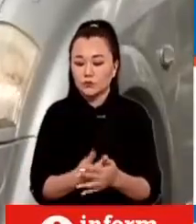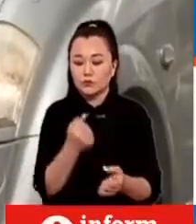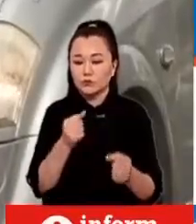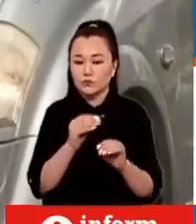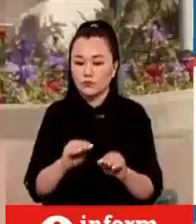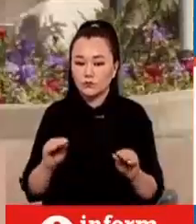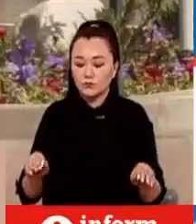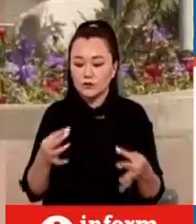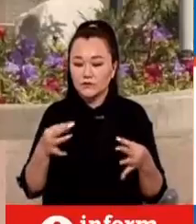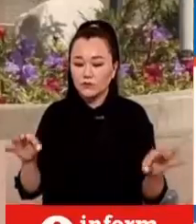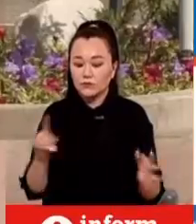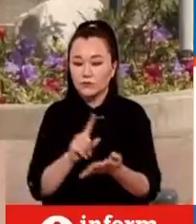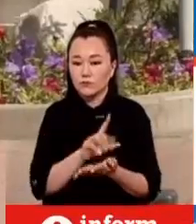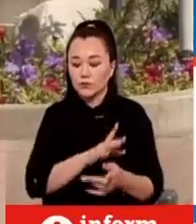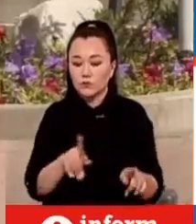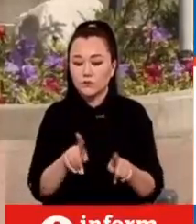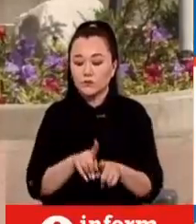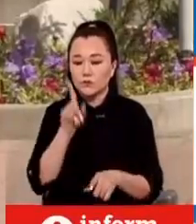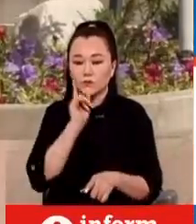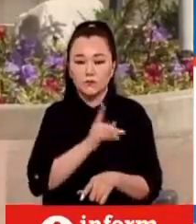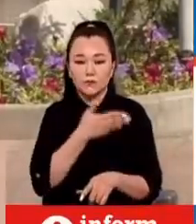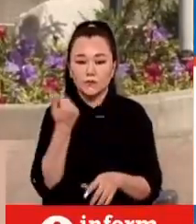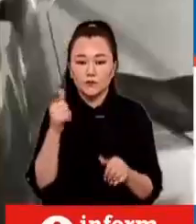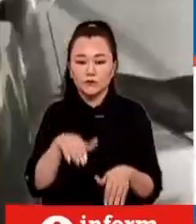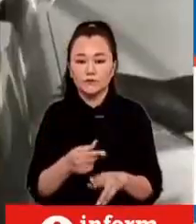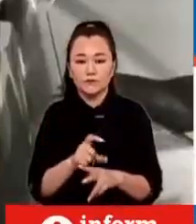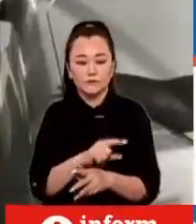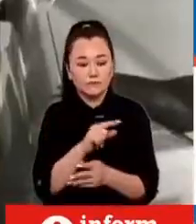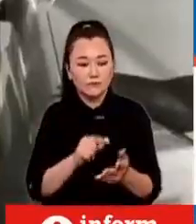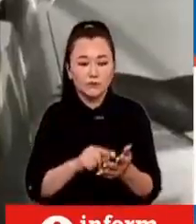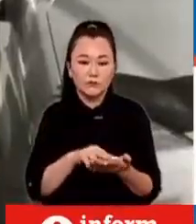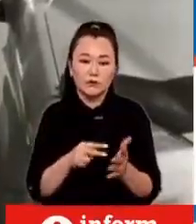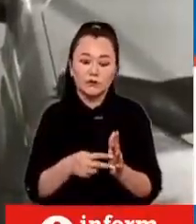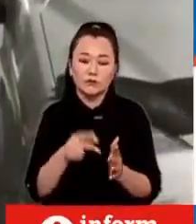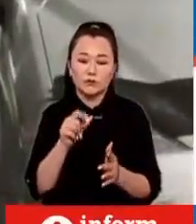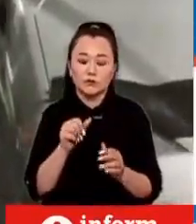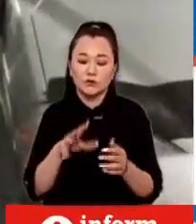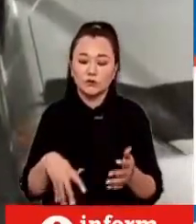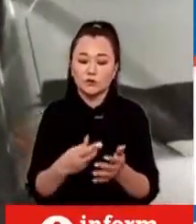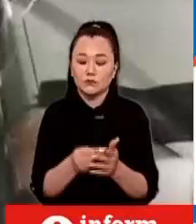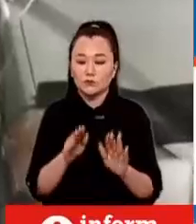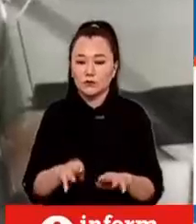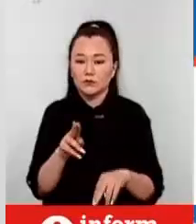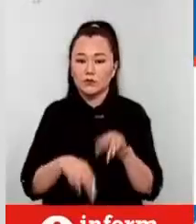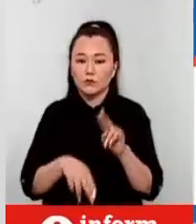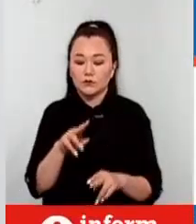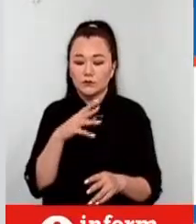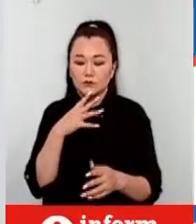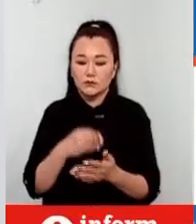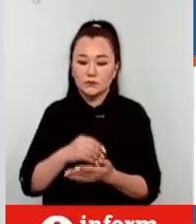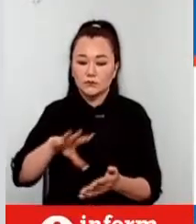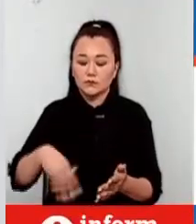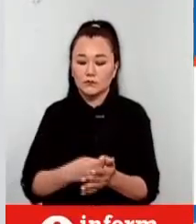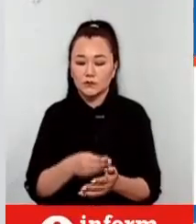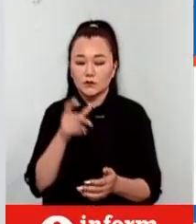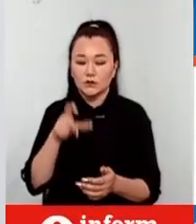парковочных пространств. Однако таковых пока нет. Решить этот вопрос планируют за счет местных строителей. Когда строит